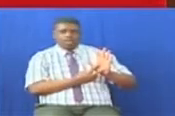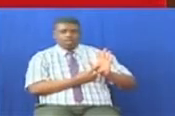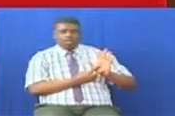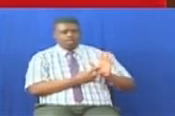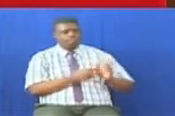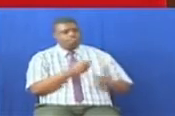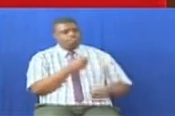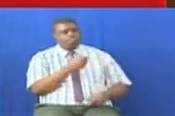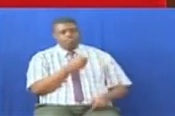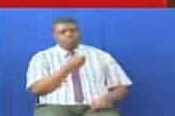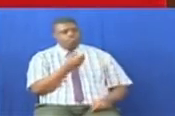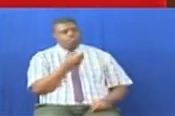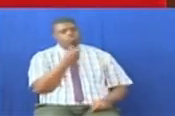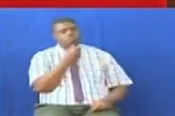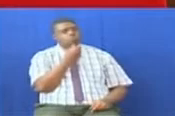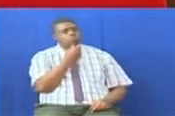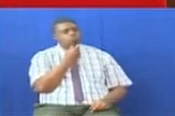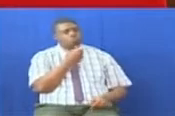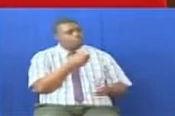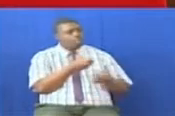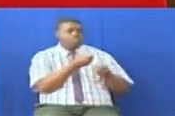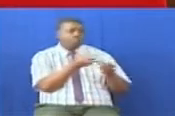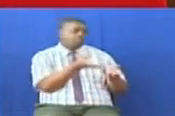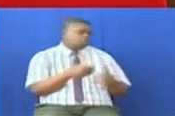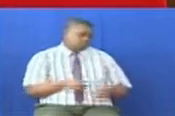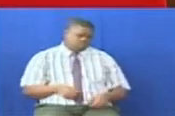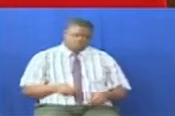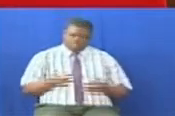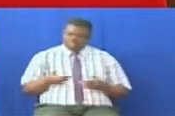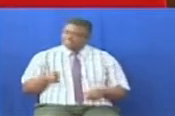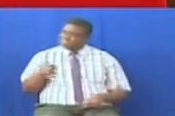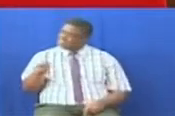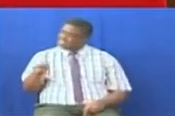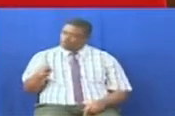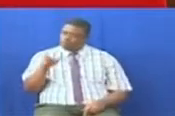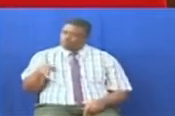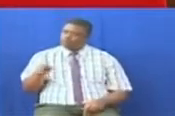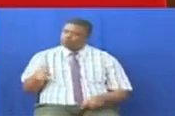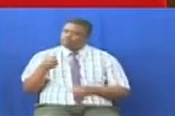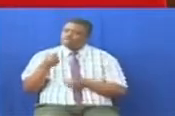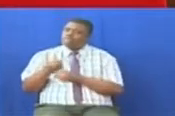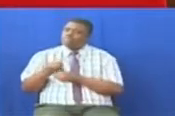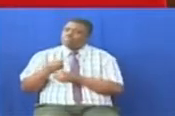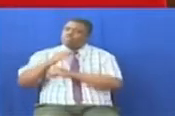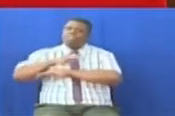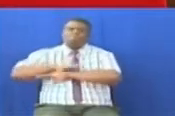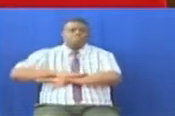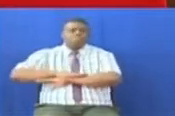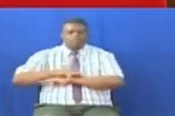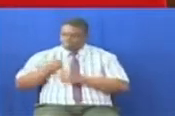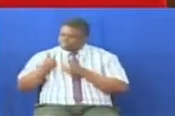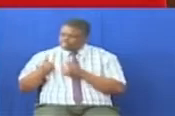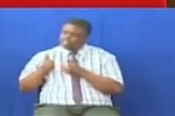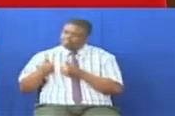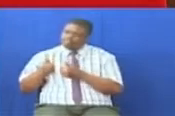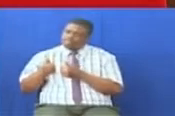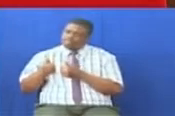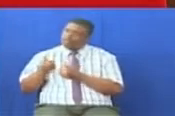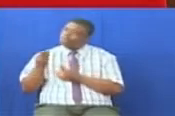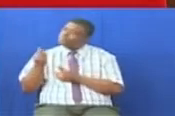mizigo hawajapatiwa. Sasa hawa staafu wanategemea hizo pesa zao warudi nyumbani kwao. Wengine sio wanapofanyia